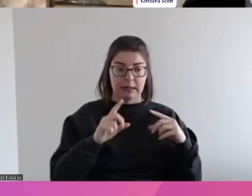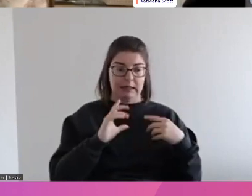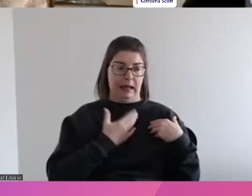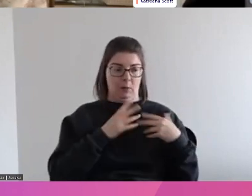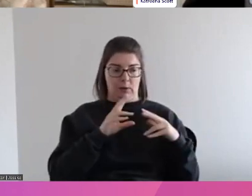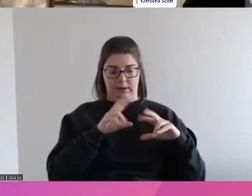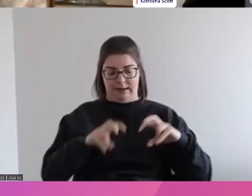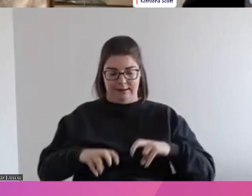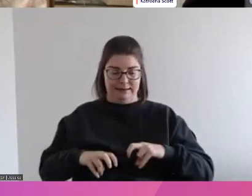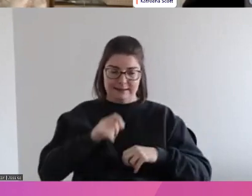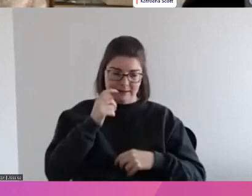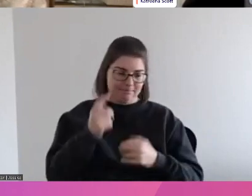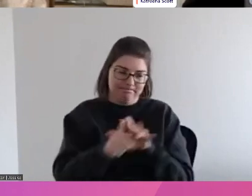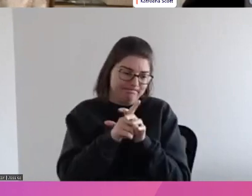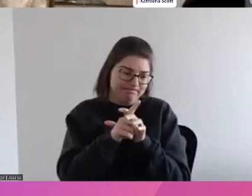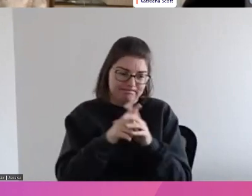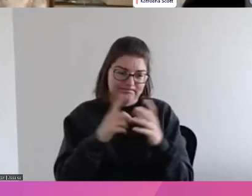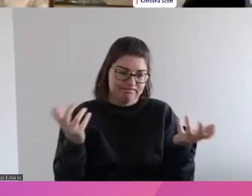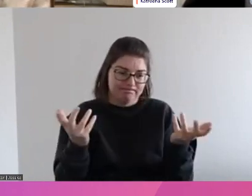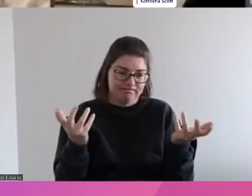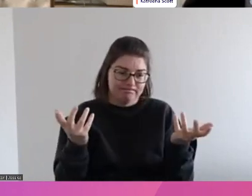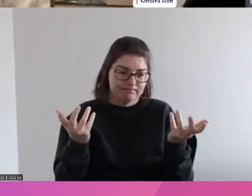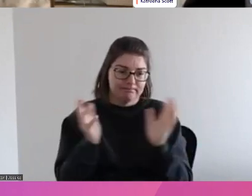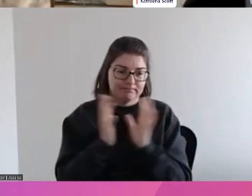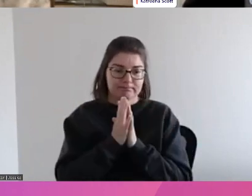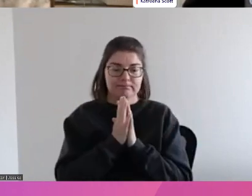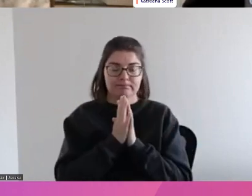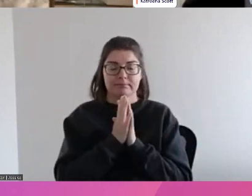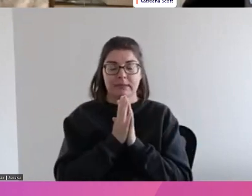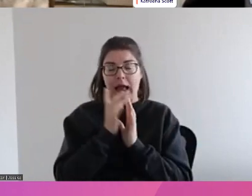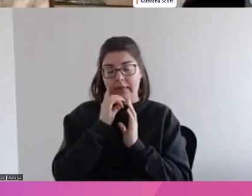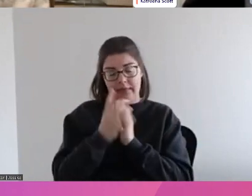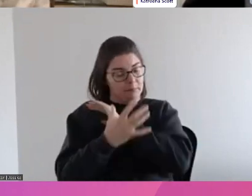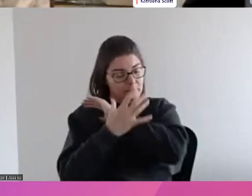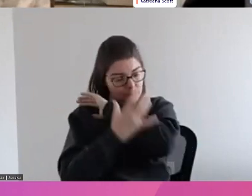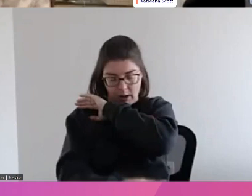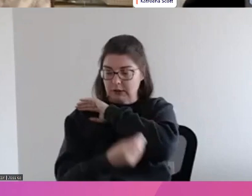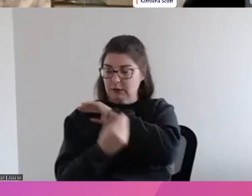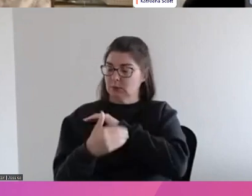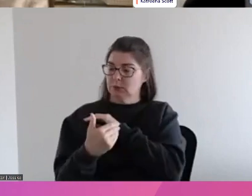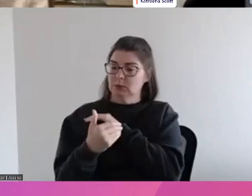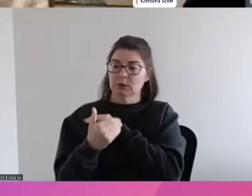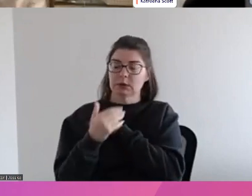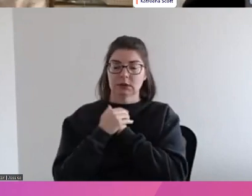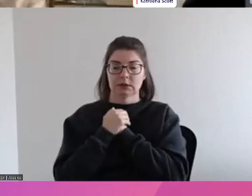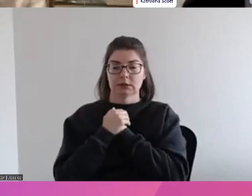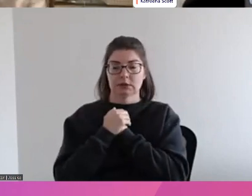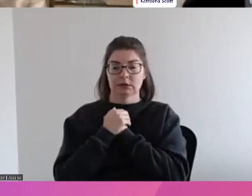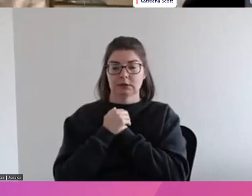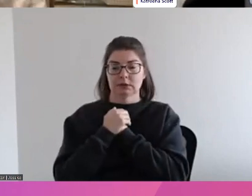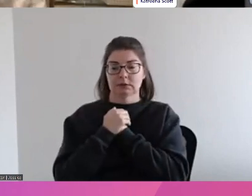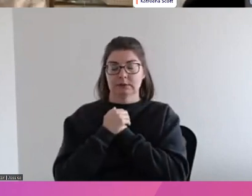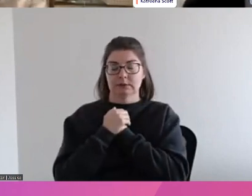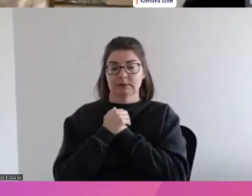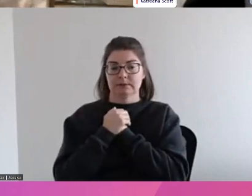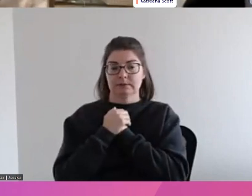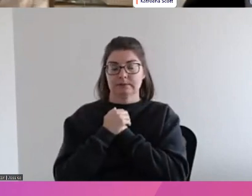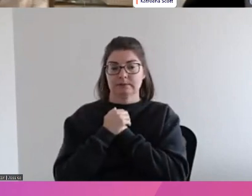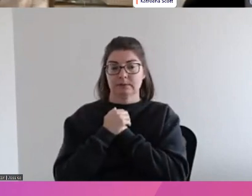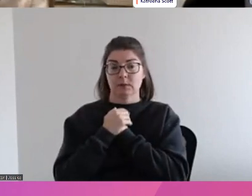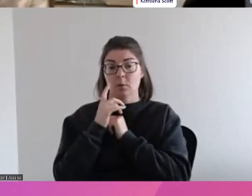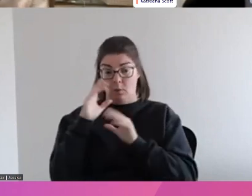Je ne dis pas que ce n'est pas un enjeu. Ce que je dis, c'est qu'il n'y a pas énormément de données que nous avons collectées. Évidemment, la pauvreté, nous